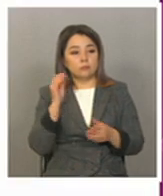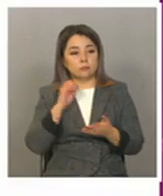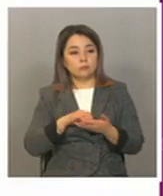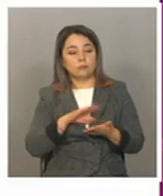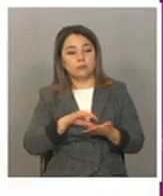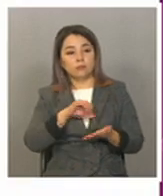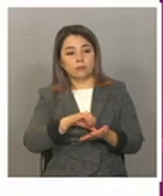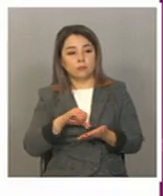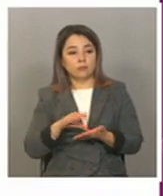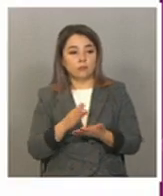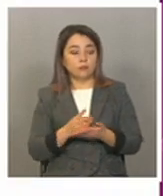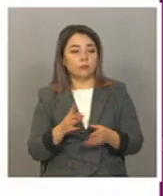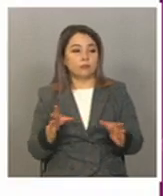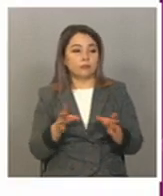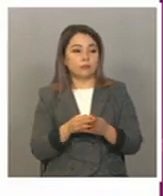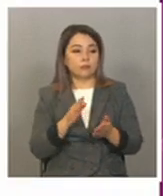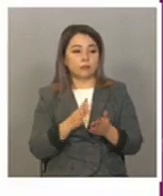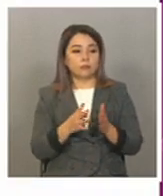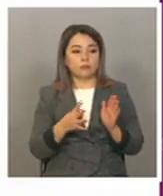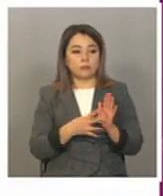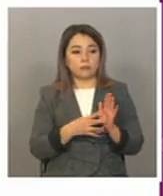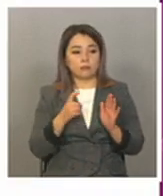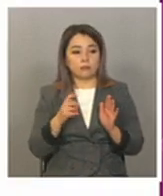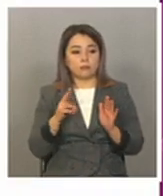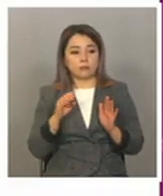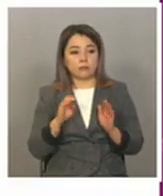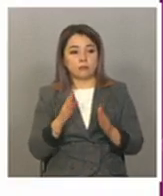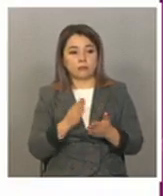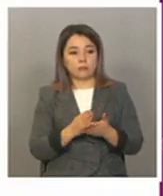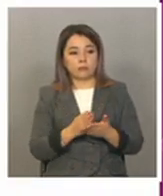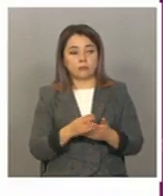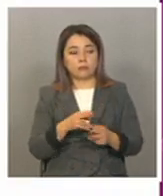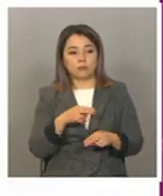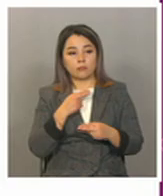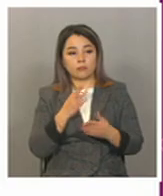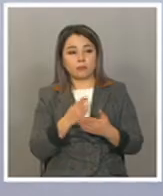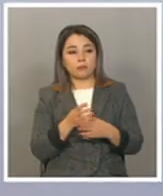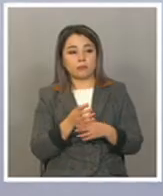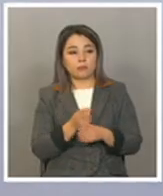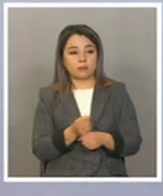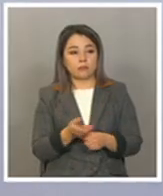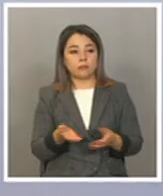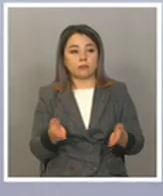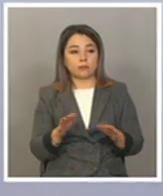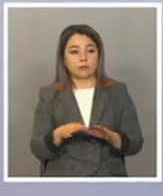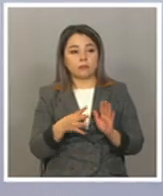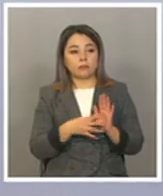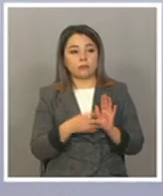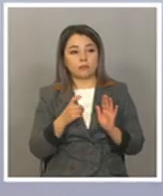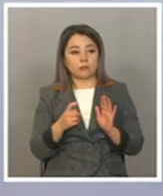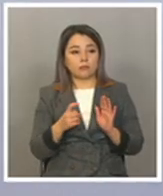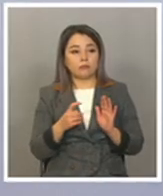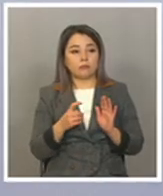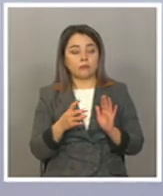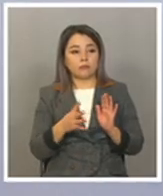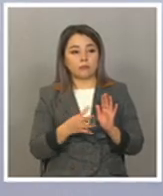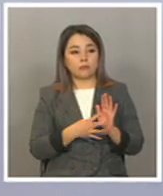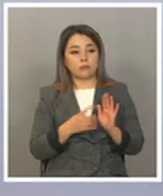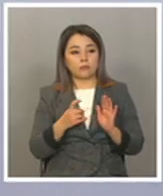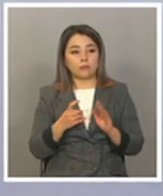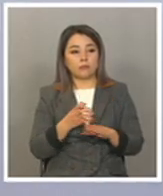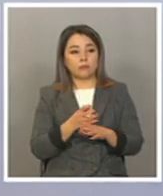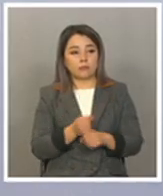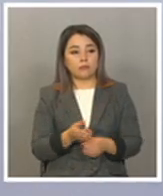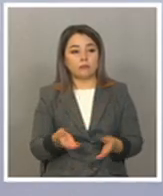біріктірейік. 9x квадрат пен азайтылған 9x квадрат жойылады. 9x азайтылған 9x